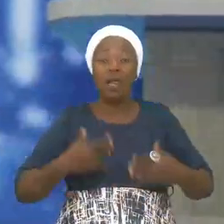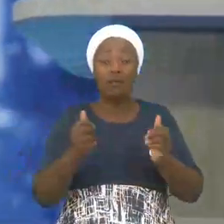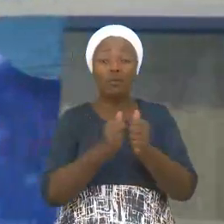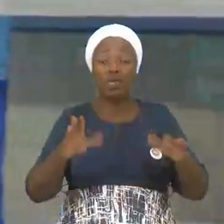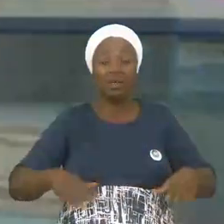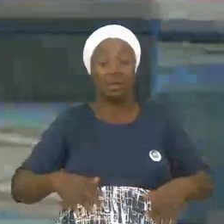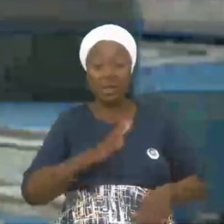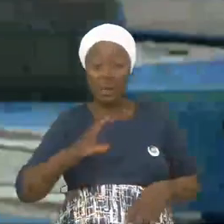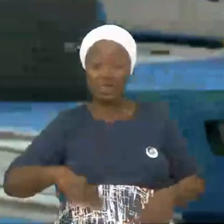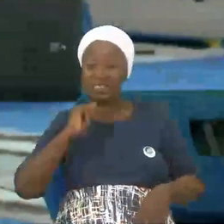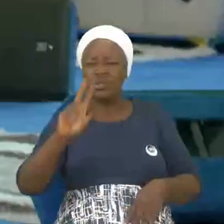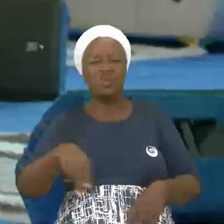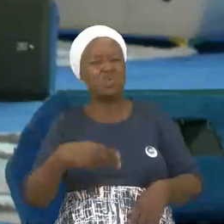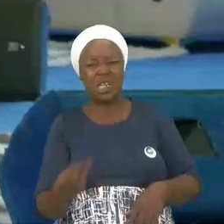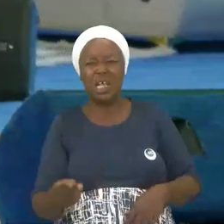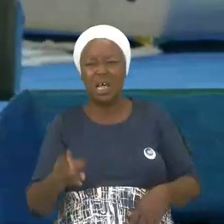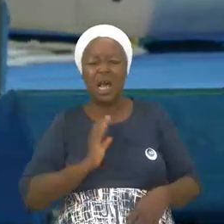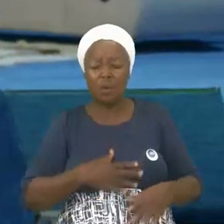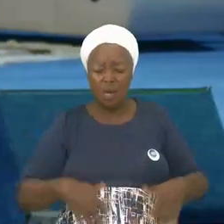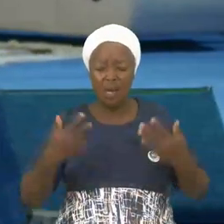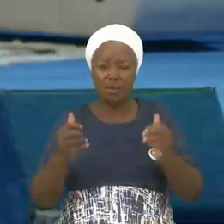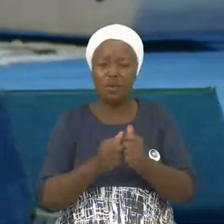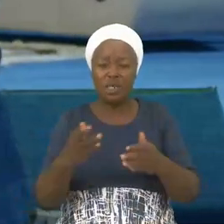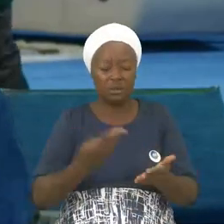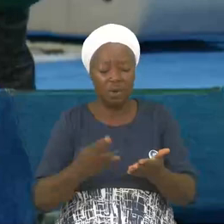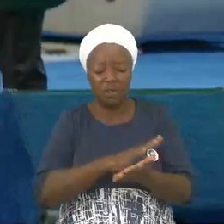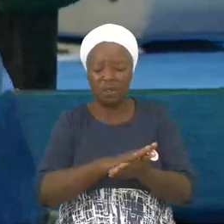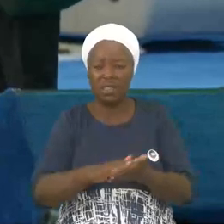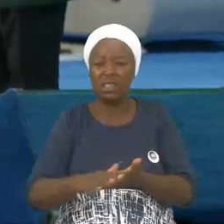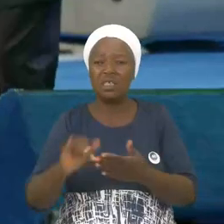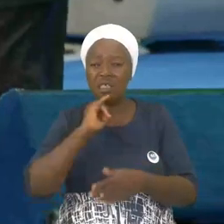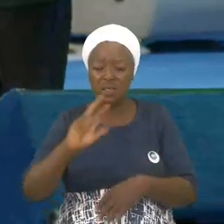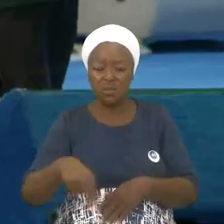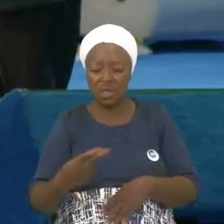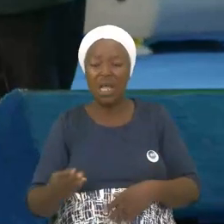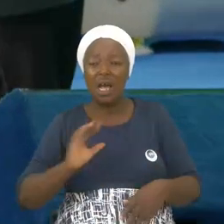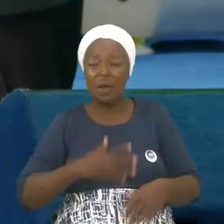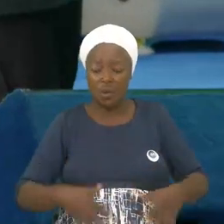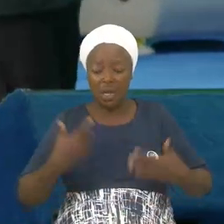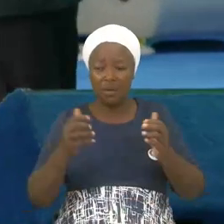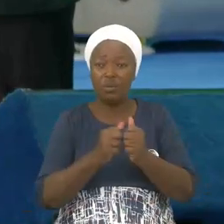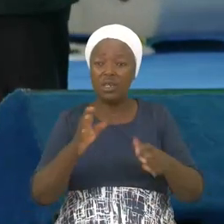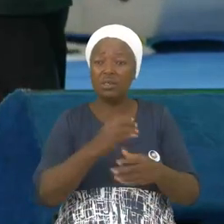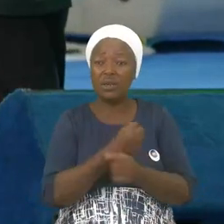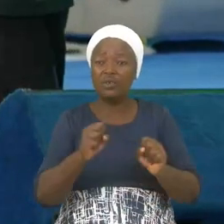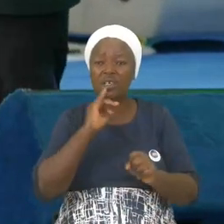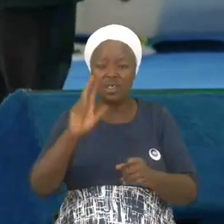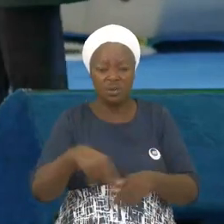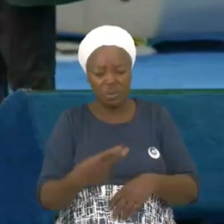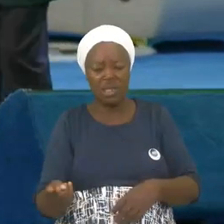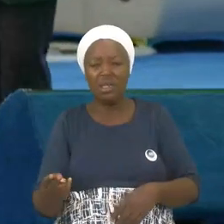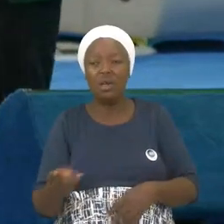semblent inutiles. Comme nos vies sans Christ semblent inutiles. Ces bouts de papier, sans notre vie sans Christ, sans la